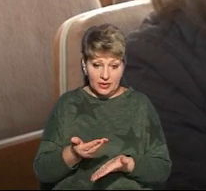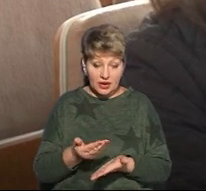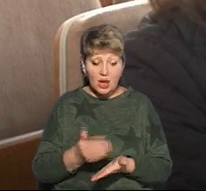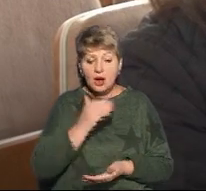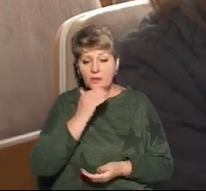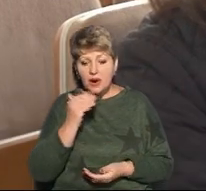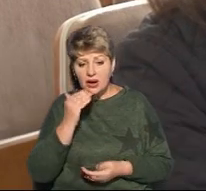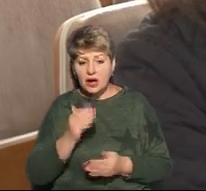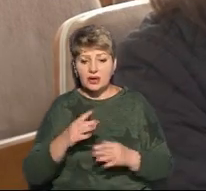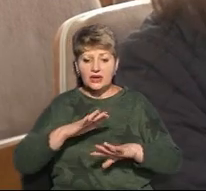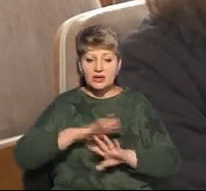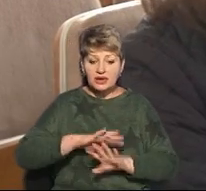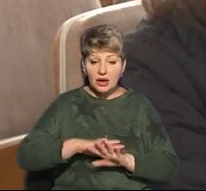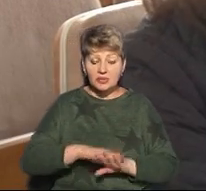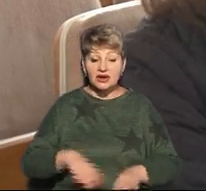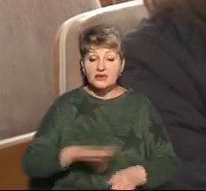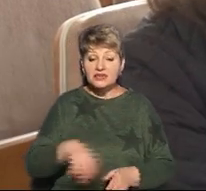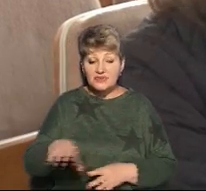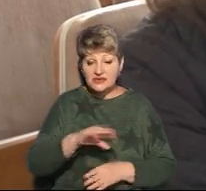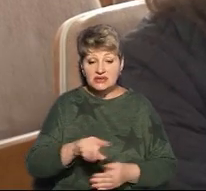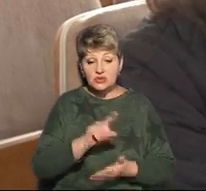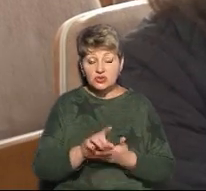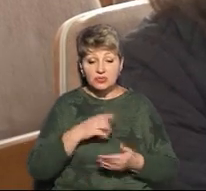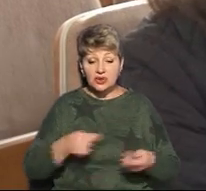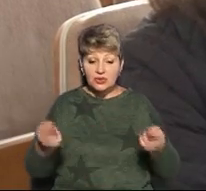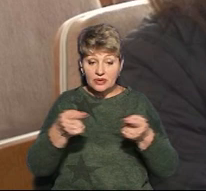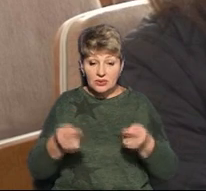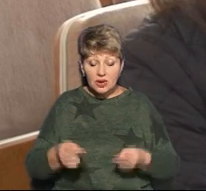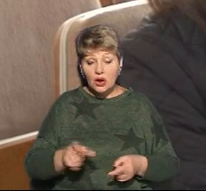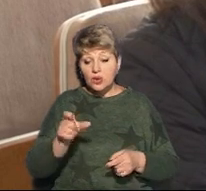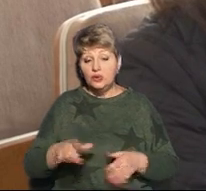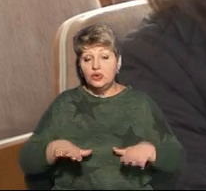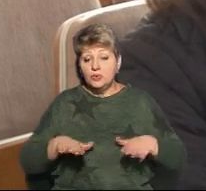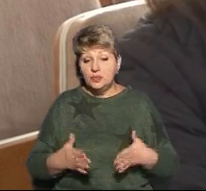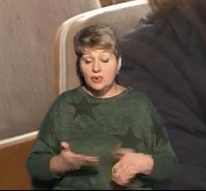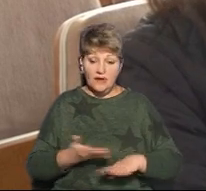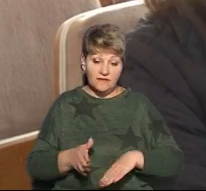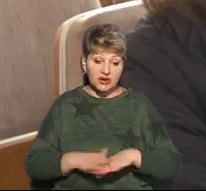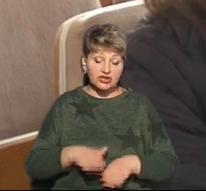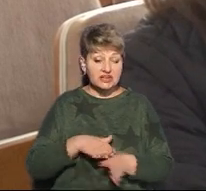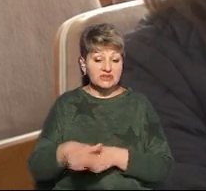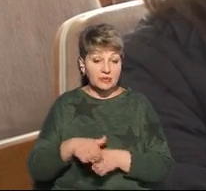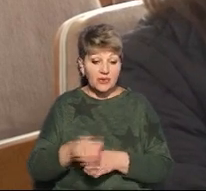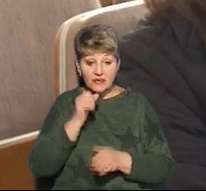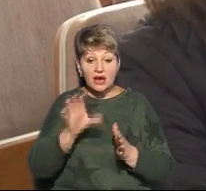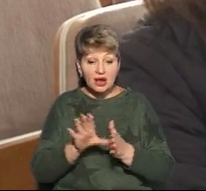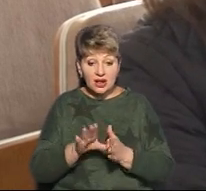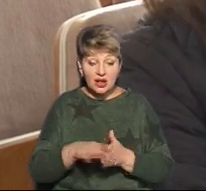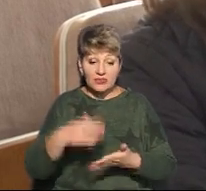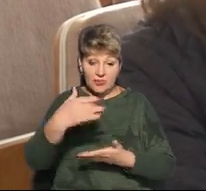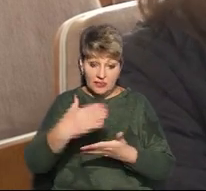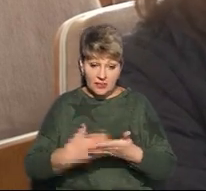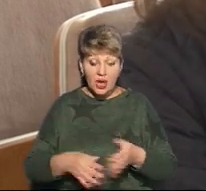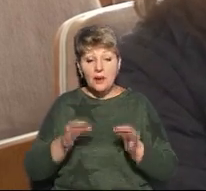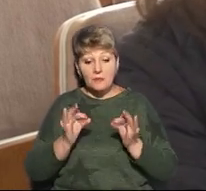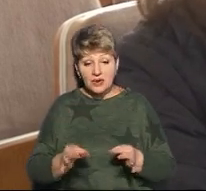Форма протоколу нова, багато таблиць, всі ж вони мають збігатися. Люди стомлені, тому важко заповнювати такі таблиці. В електронній версії заповнюємо